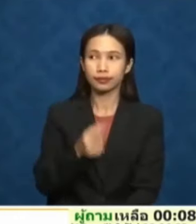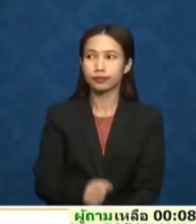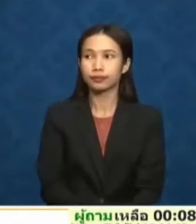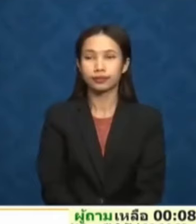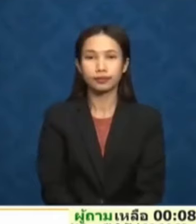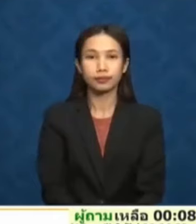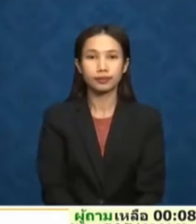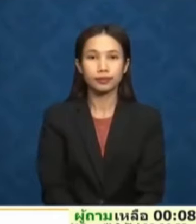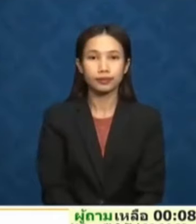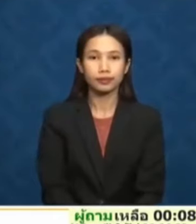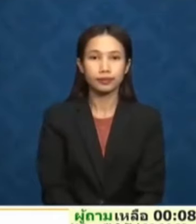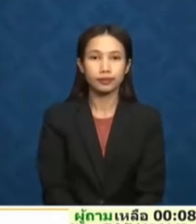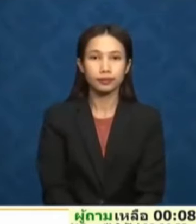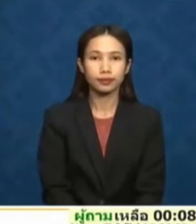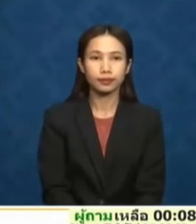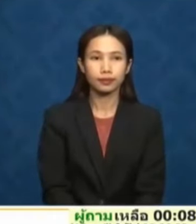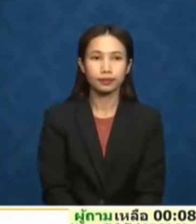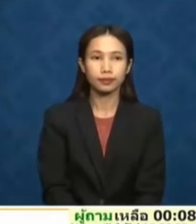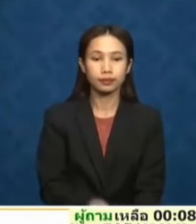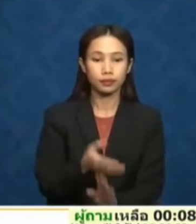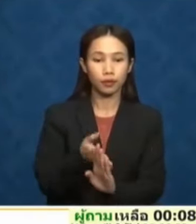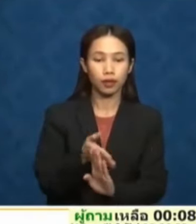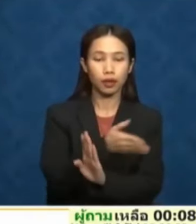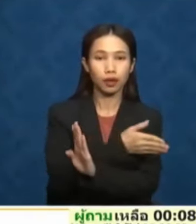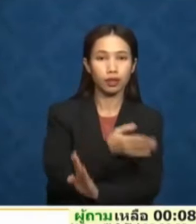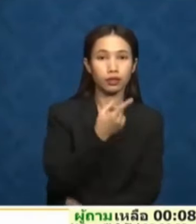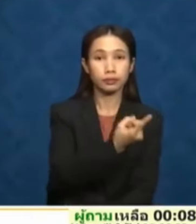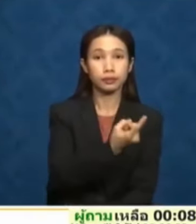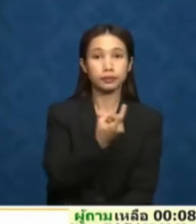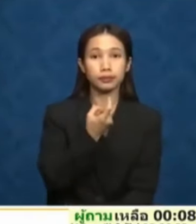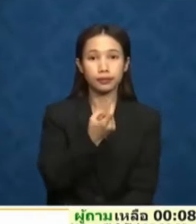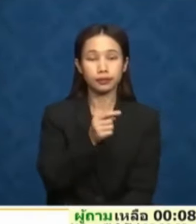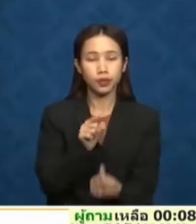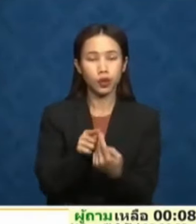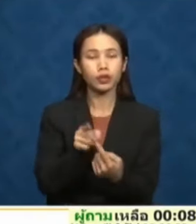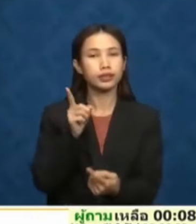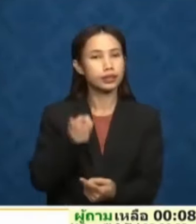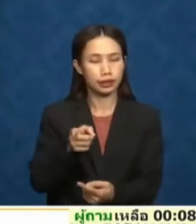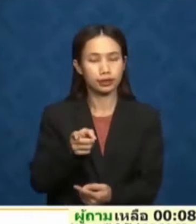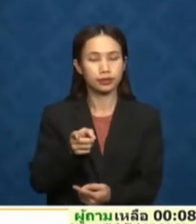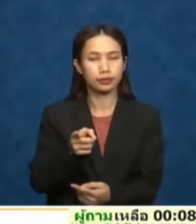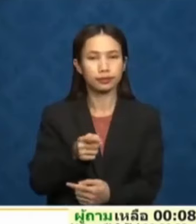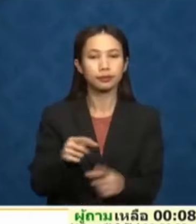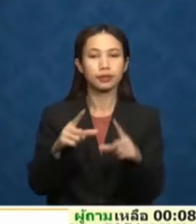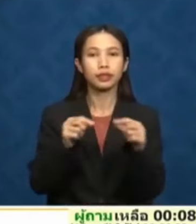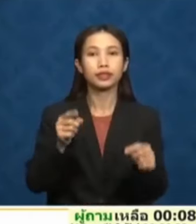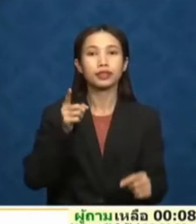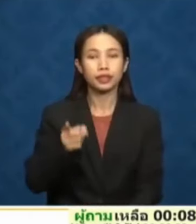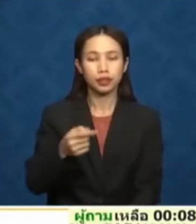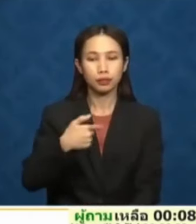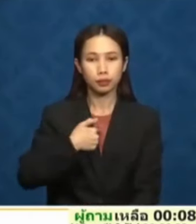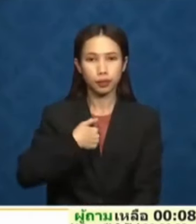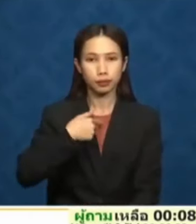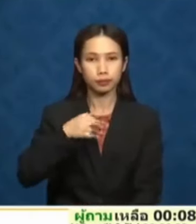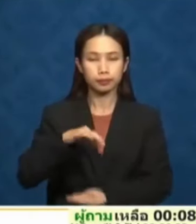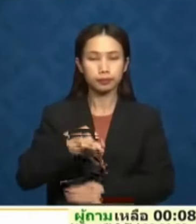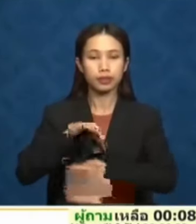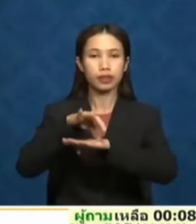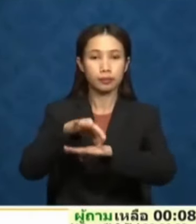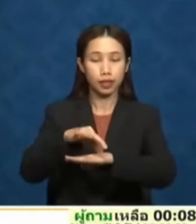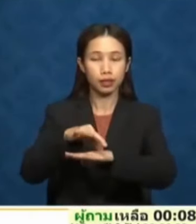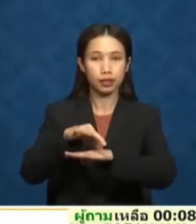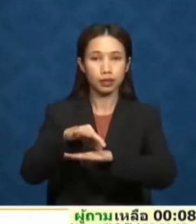เข้าสู่ก่อนที่จะมีคำถามเป็นเรื่องที่เกิดขึ้นจริงผมเองเข้ามาทำหน้าที่เป็น